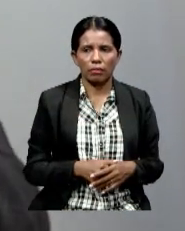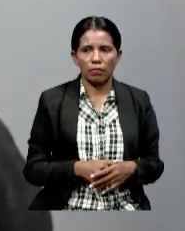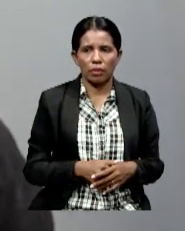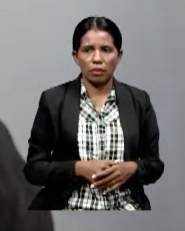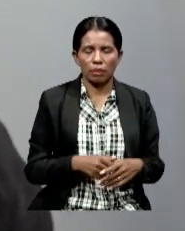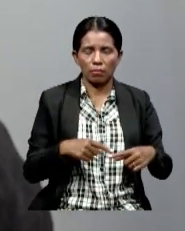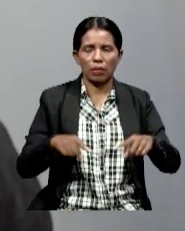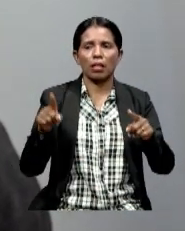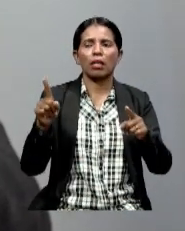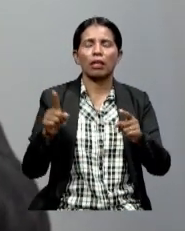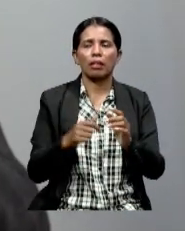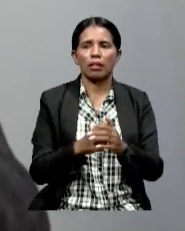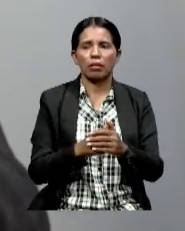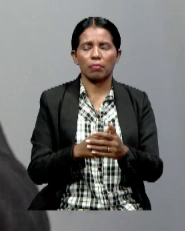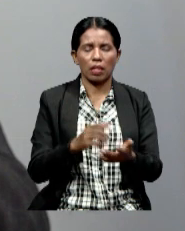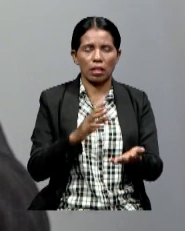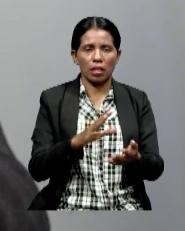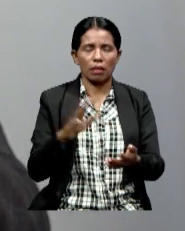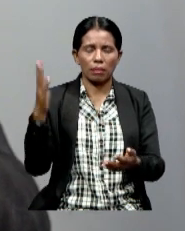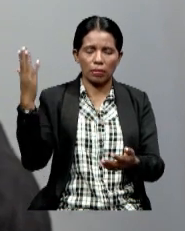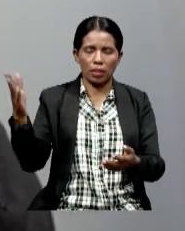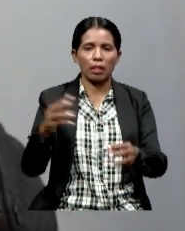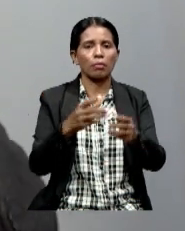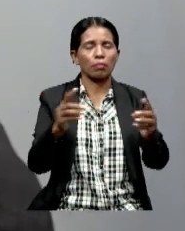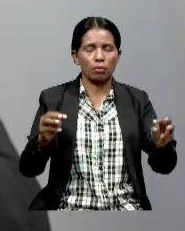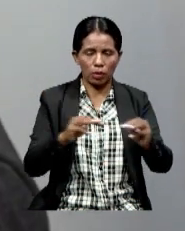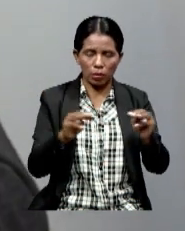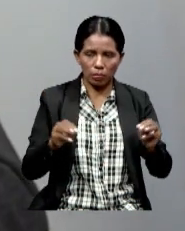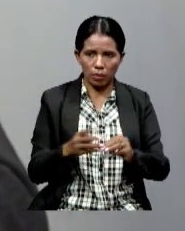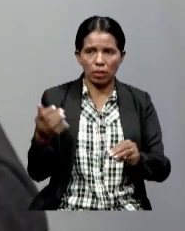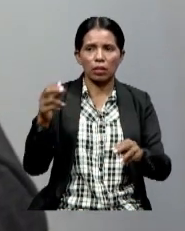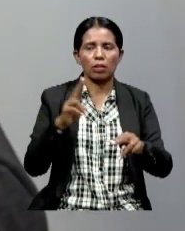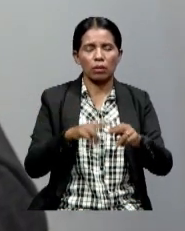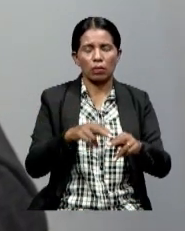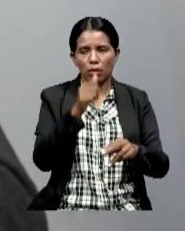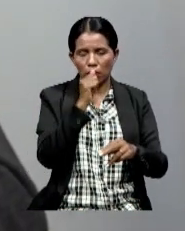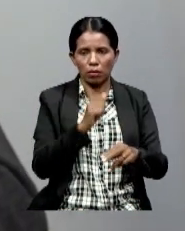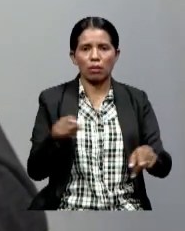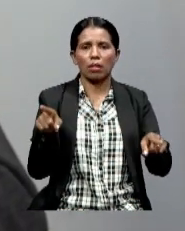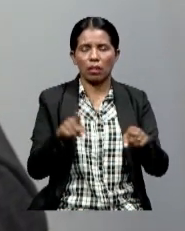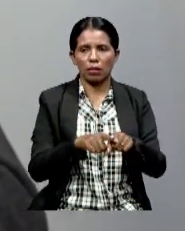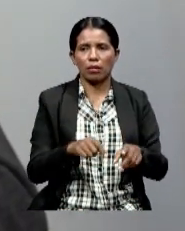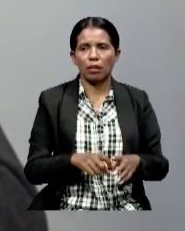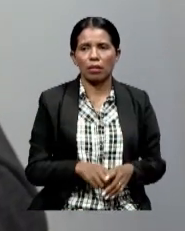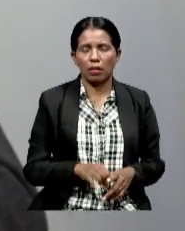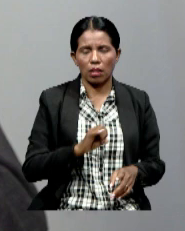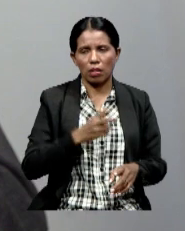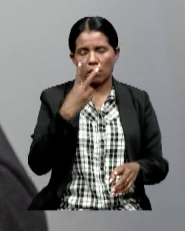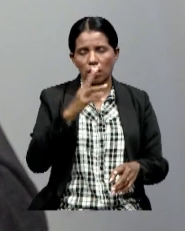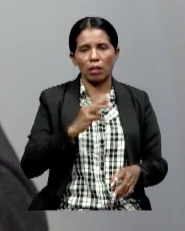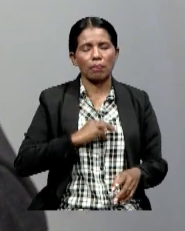liur, haruka ba distritu. Sira neba balu sira turun oleh ane saya pernah hari yang mau